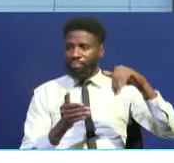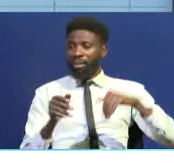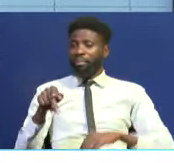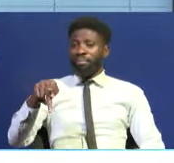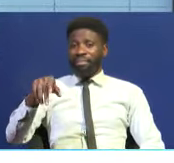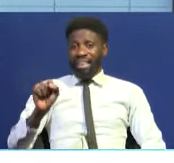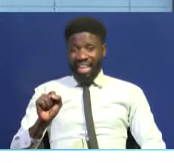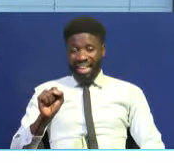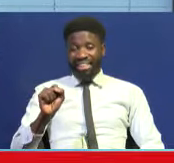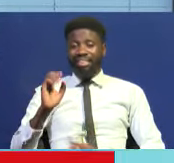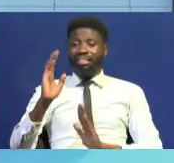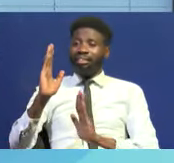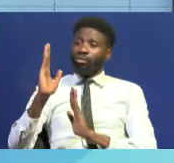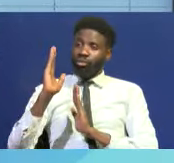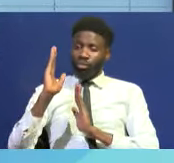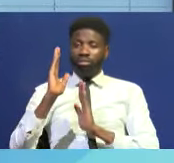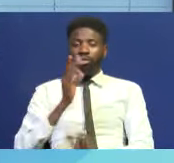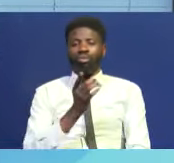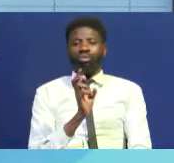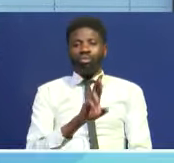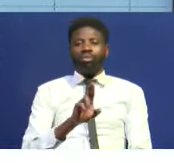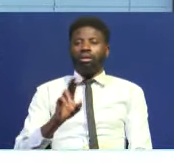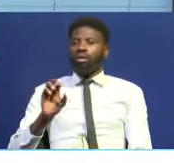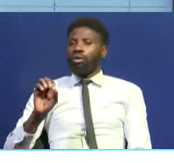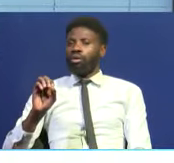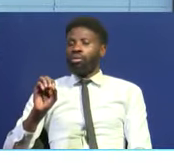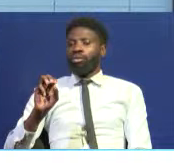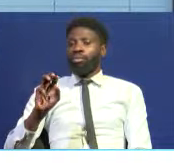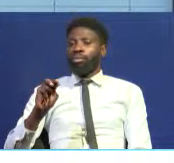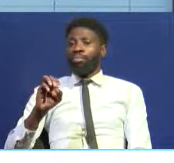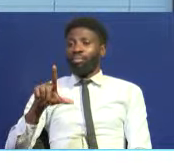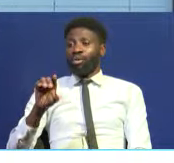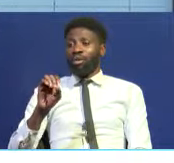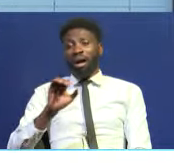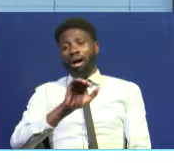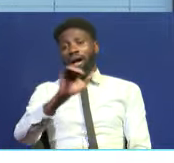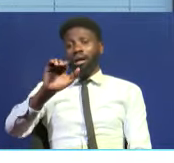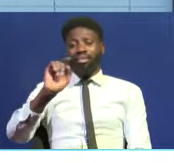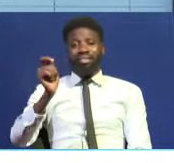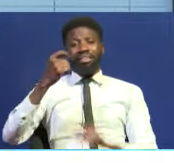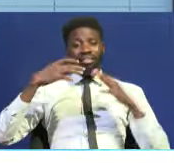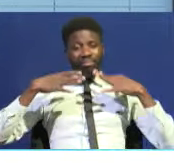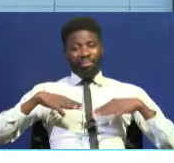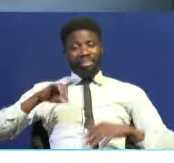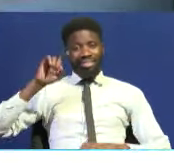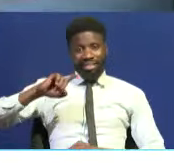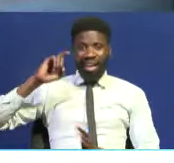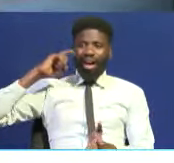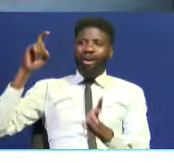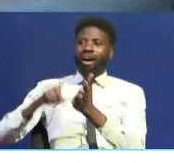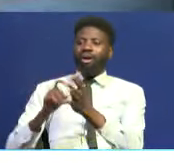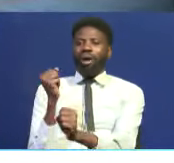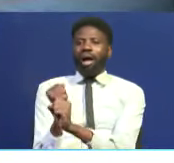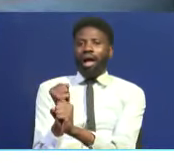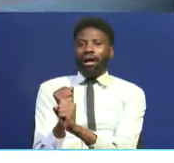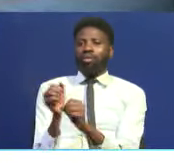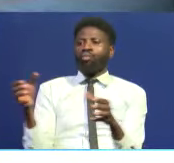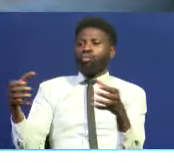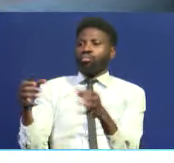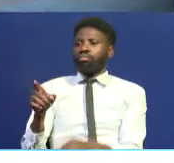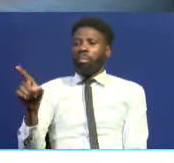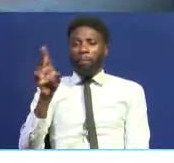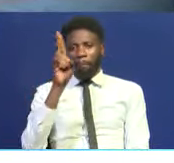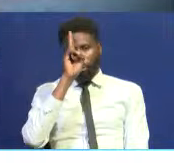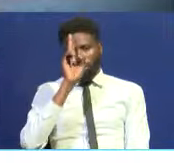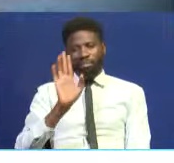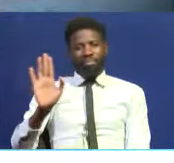Dr. Raymond Omolo, amewahimiza Wakenya kutambua jukumu muhimu ambalo vikosi vya maafisa wa usalama humu nchini